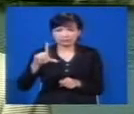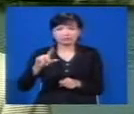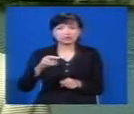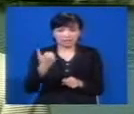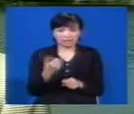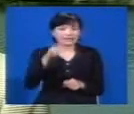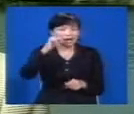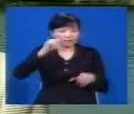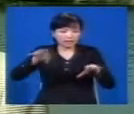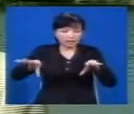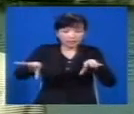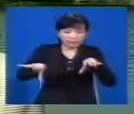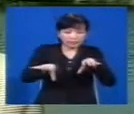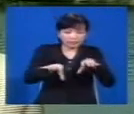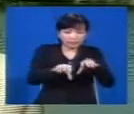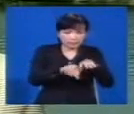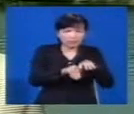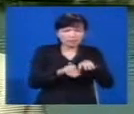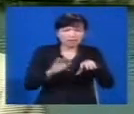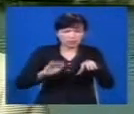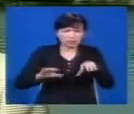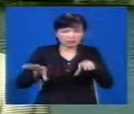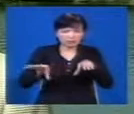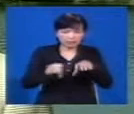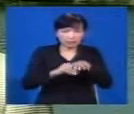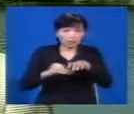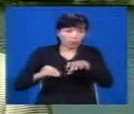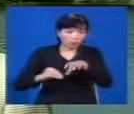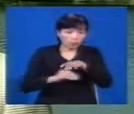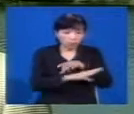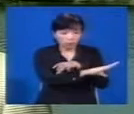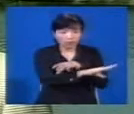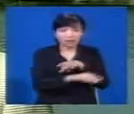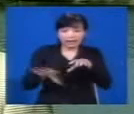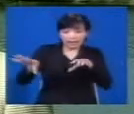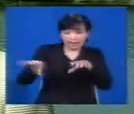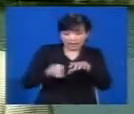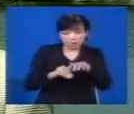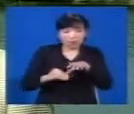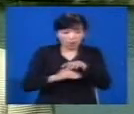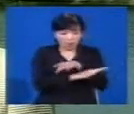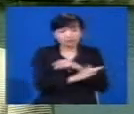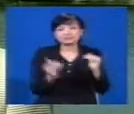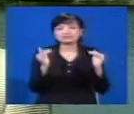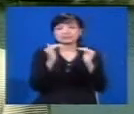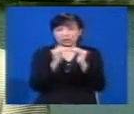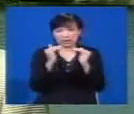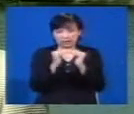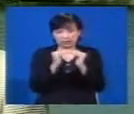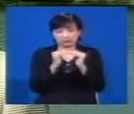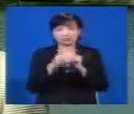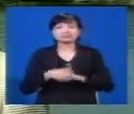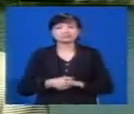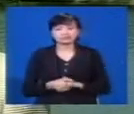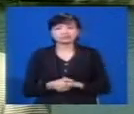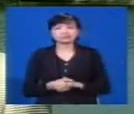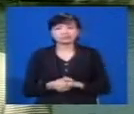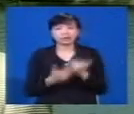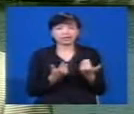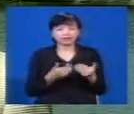แล้วนะครับแล้วก็น้ำออกตอนนี้เข้าออกเท่ากันเป็นอันว่าลำนางรองนะฮะบุรีรัมย์อะไรเงี้ยท่านก็สบายใจ